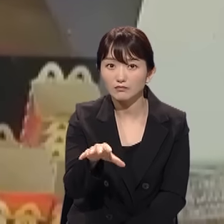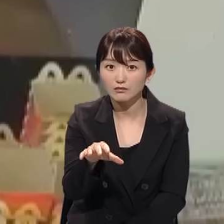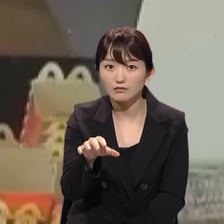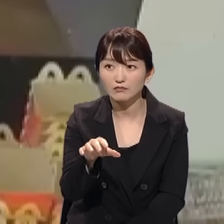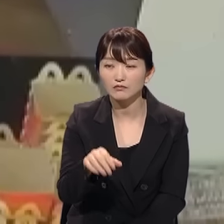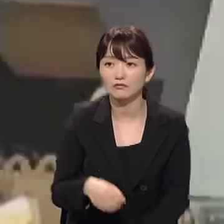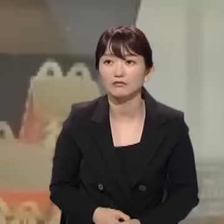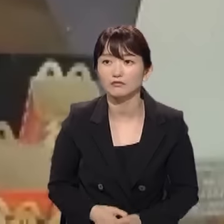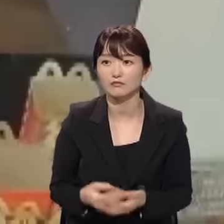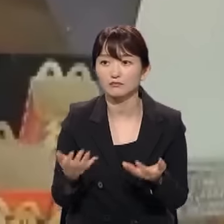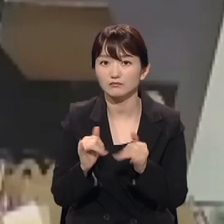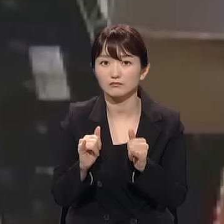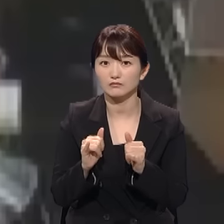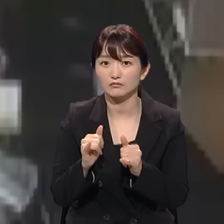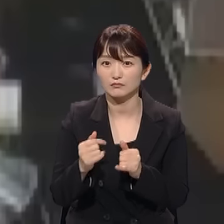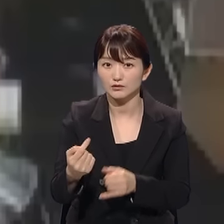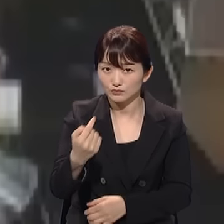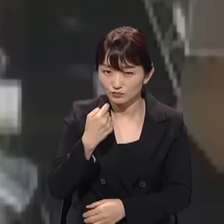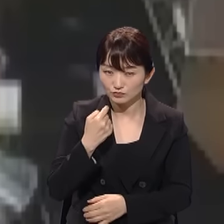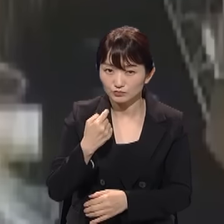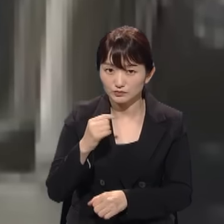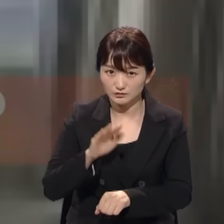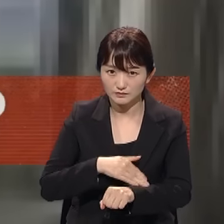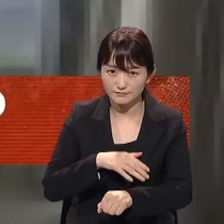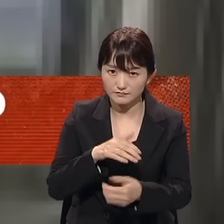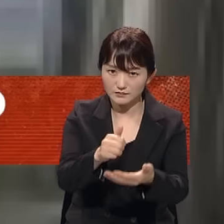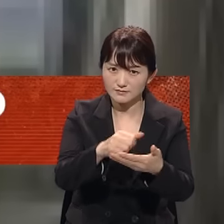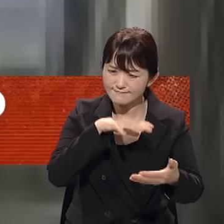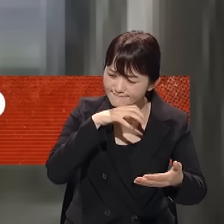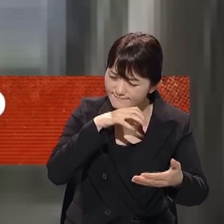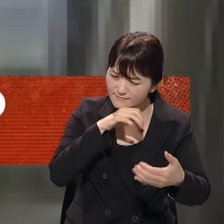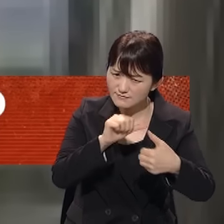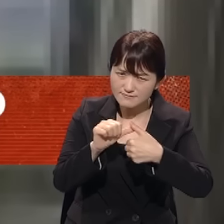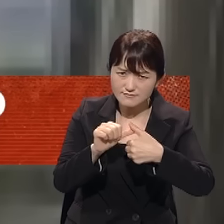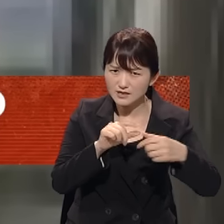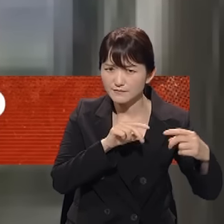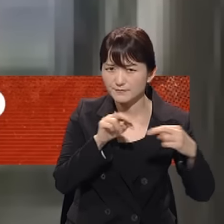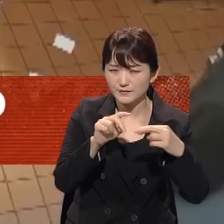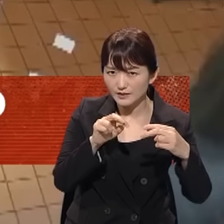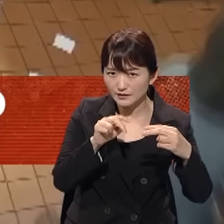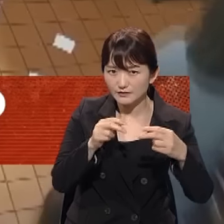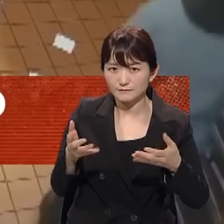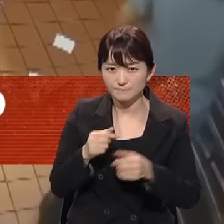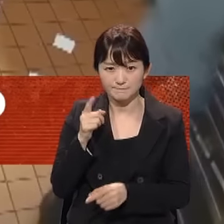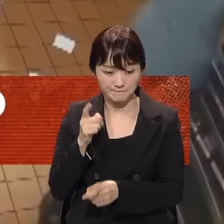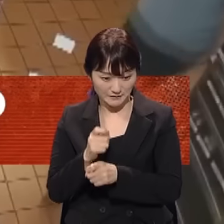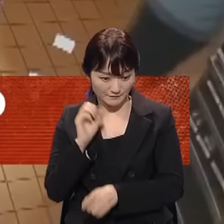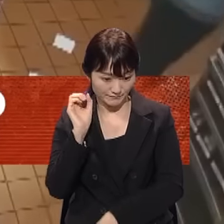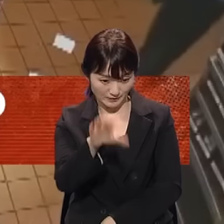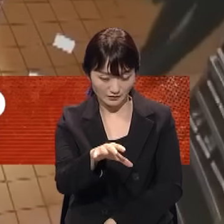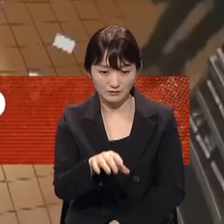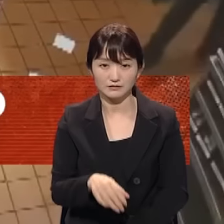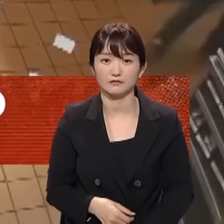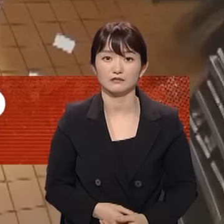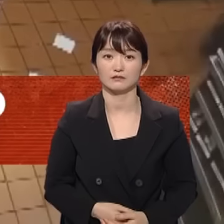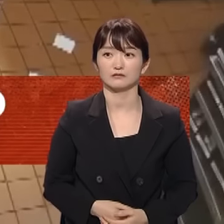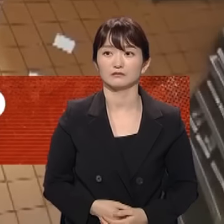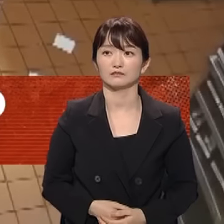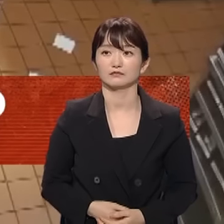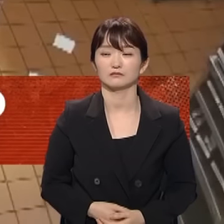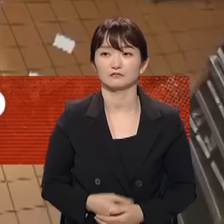뭐 직원이 주문을 잘못 받았다고 손님이 항의하면서 실랑이가 일어났고 직원이 일종의 보복을 한 겁니다.